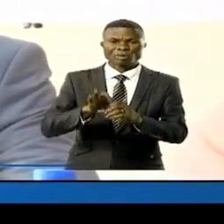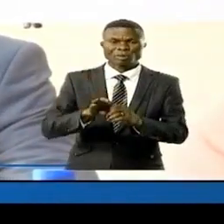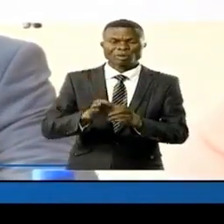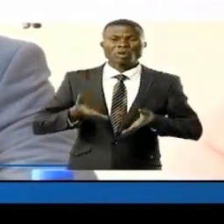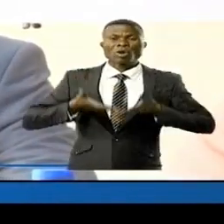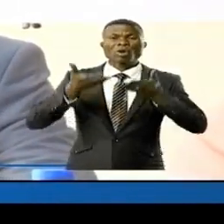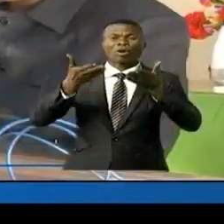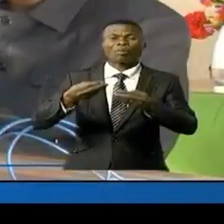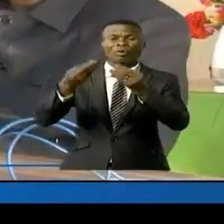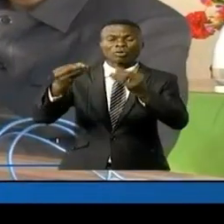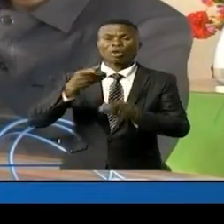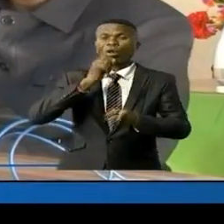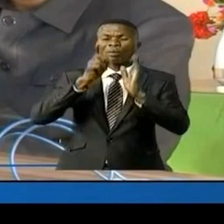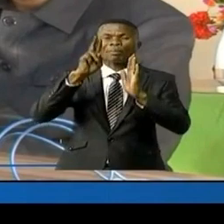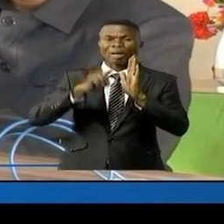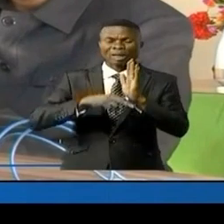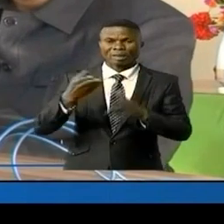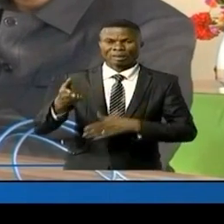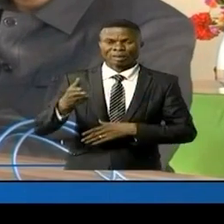parlement